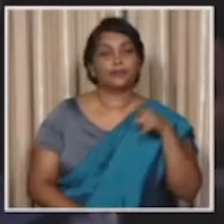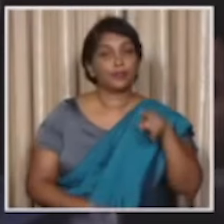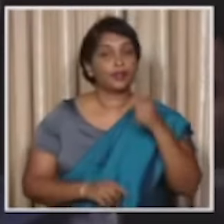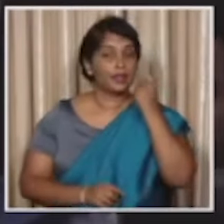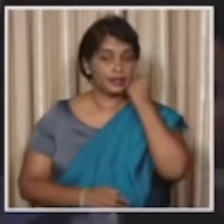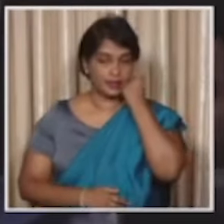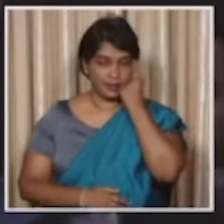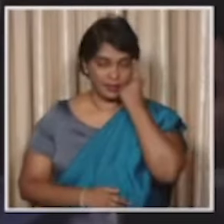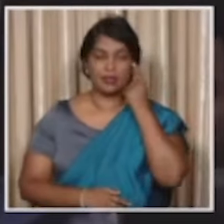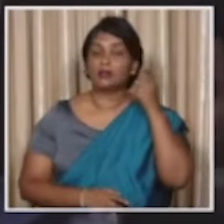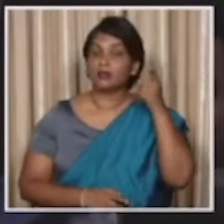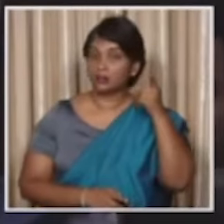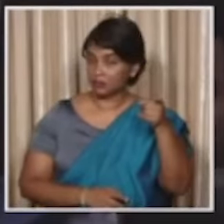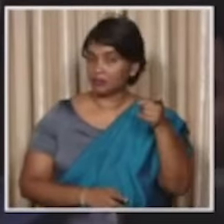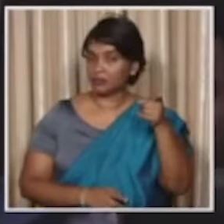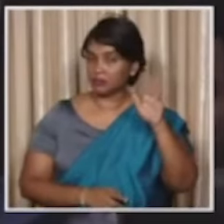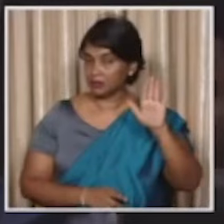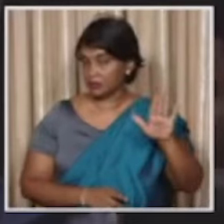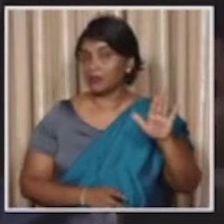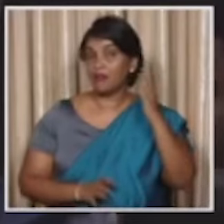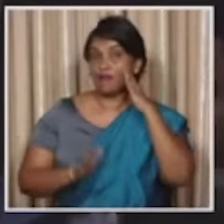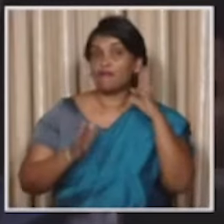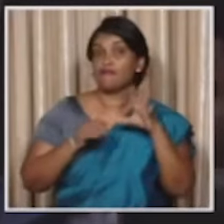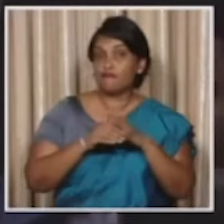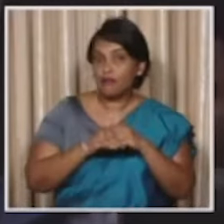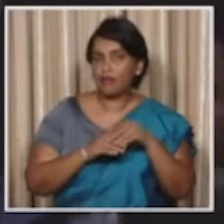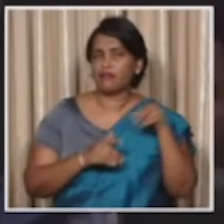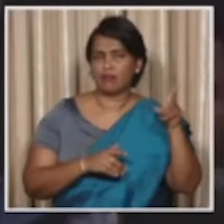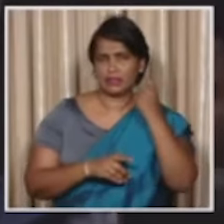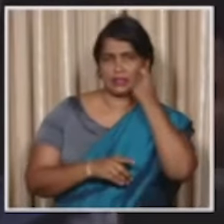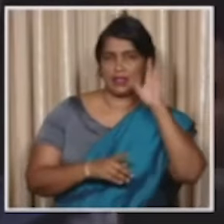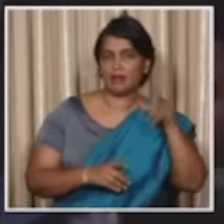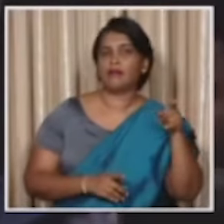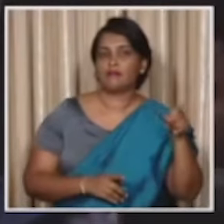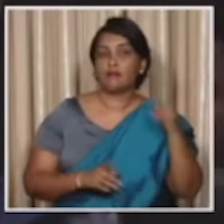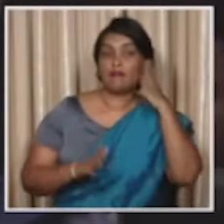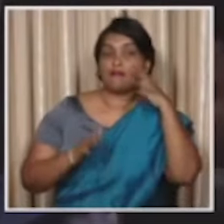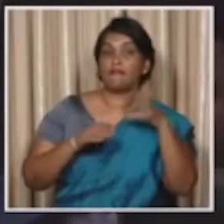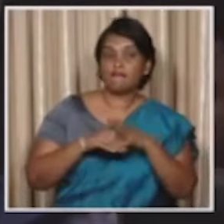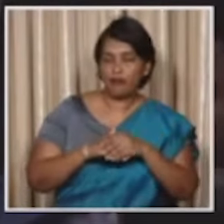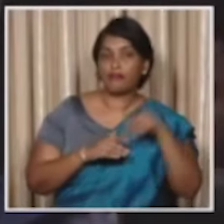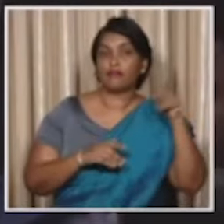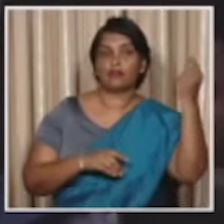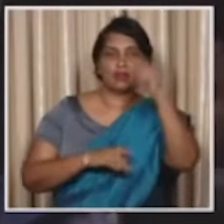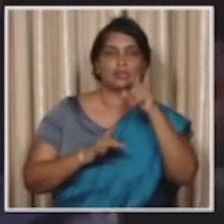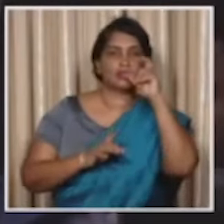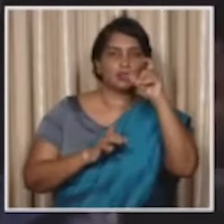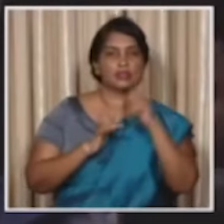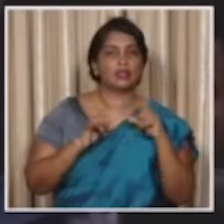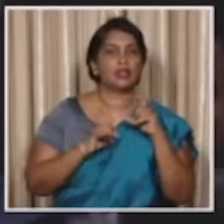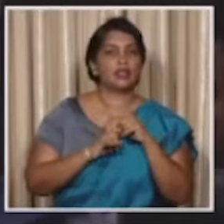සැකය එතුමාගේ බිරිඳට තියෙන නිසා තමයි බිරිඳ ගිහිල්ලා අපරාධ පරීක්ෂණ